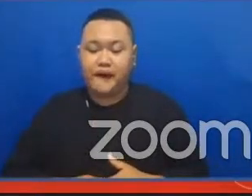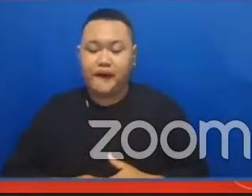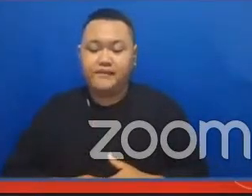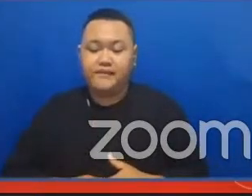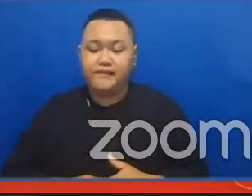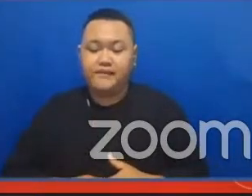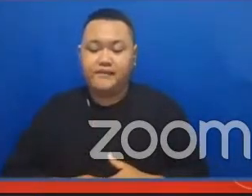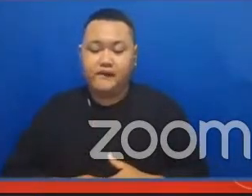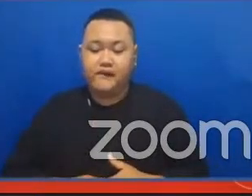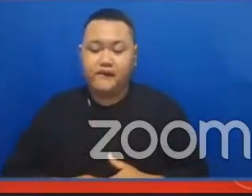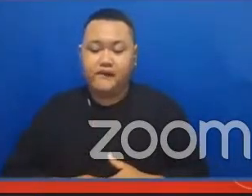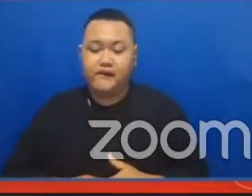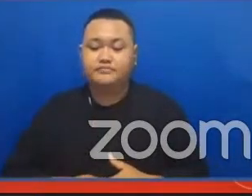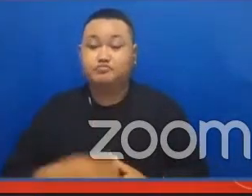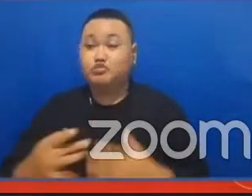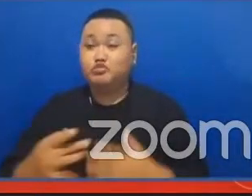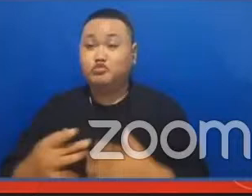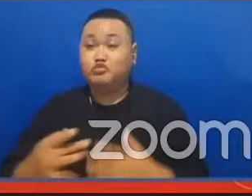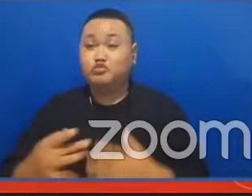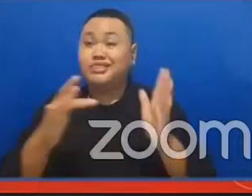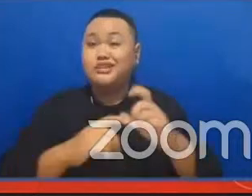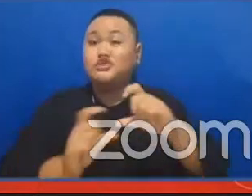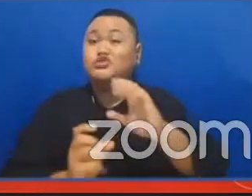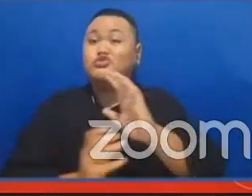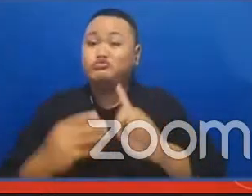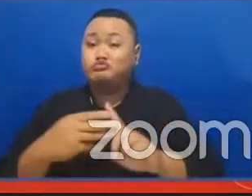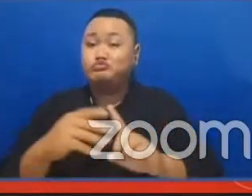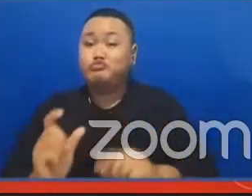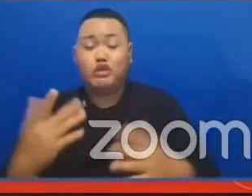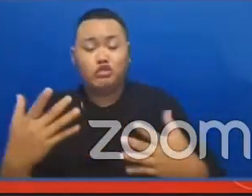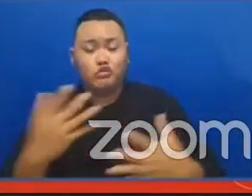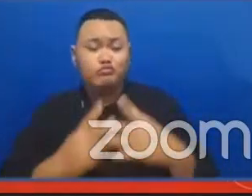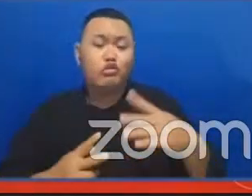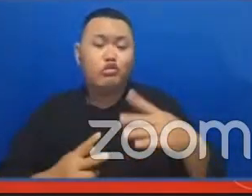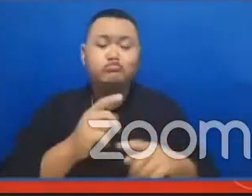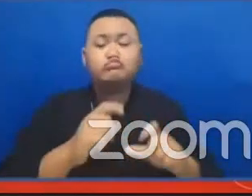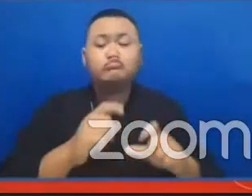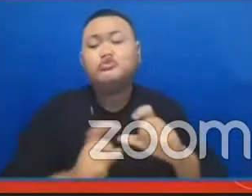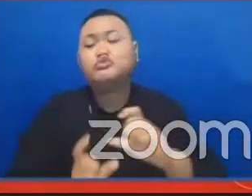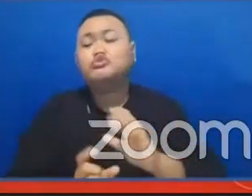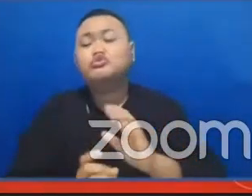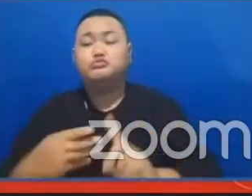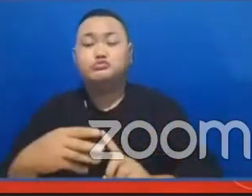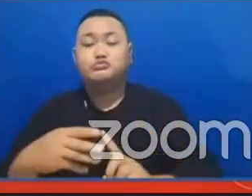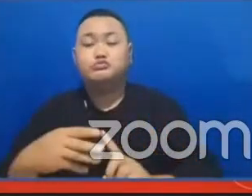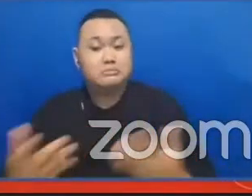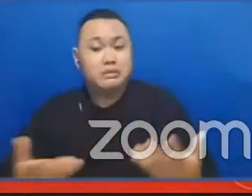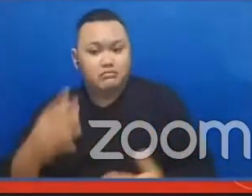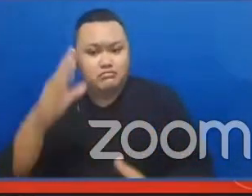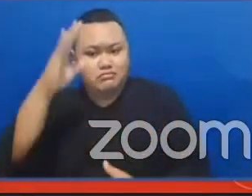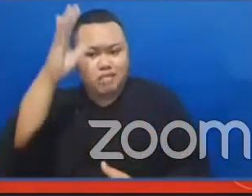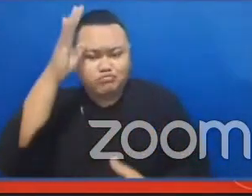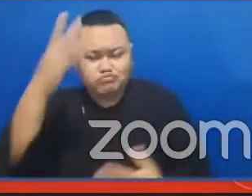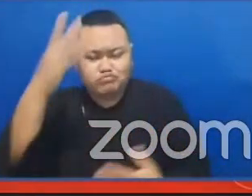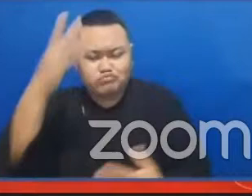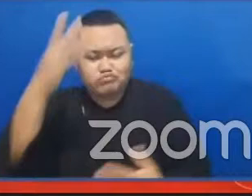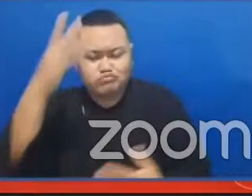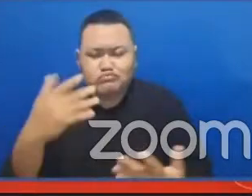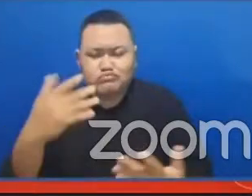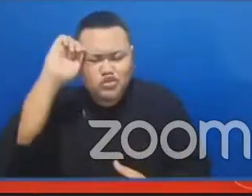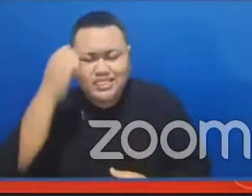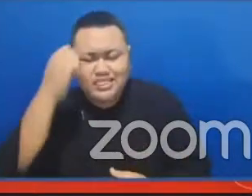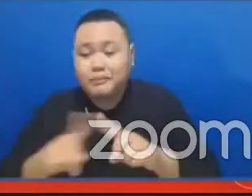titik potong sumbunya di mana, kemudian titik baliknya di mana, ya, mungkin akan terjadi kendala, harus menyiapkan kotak-kotak.